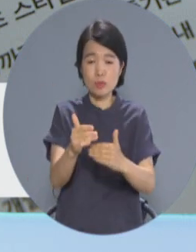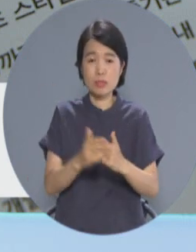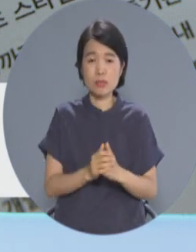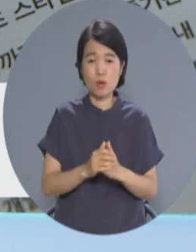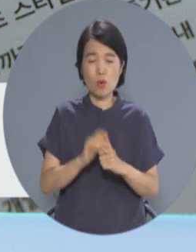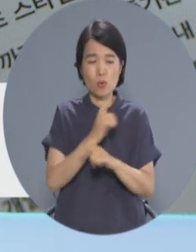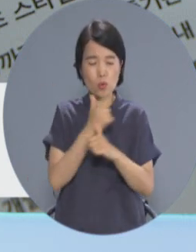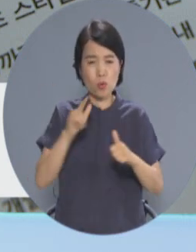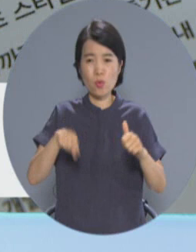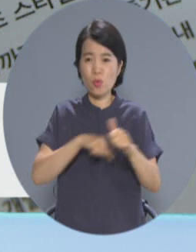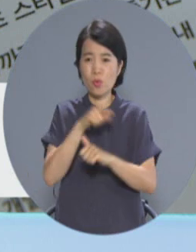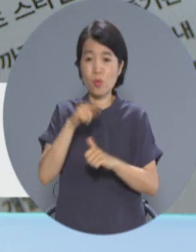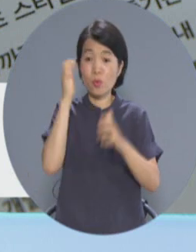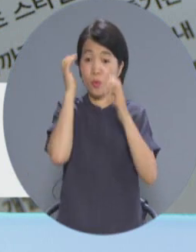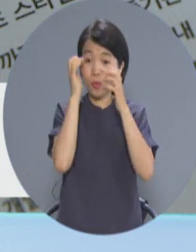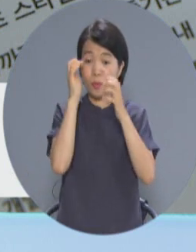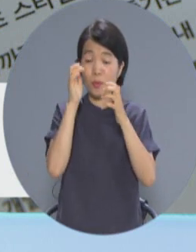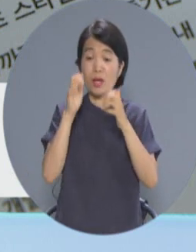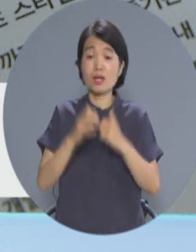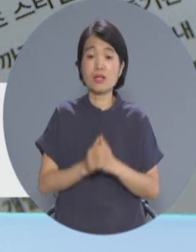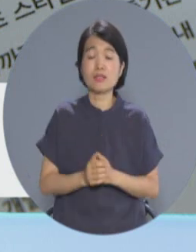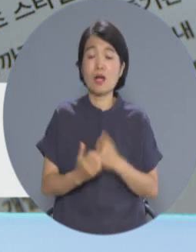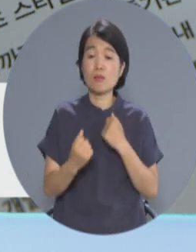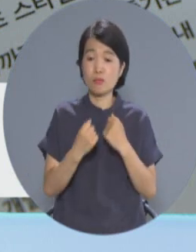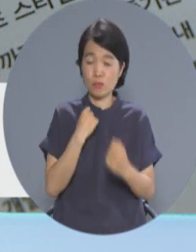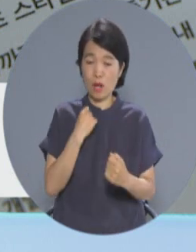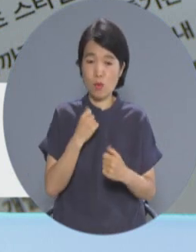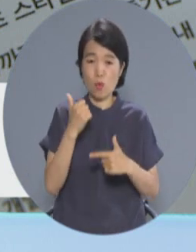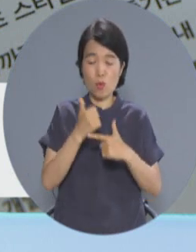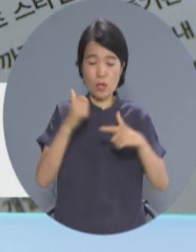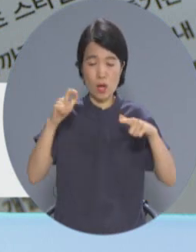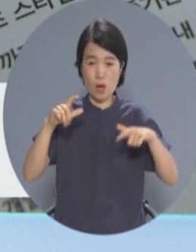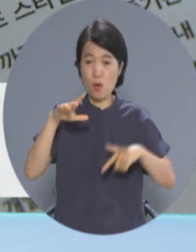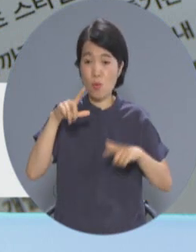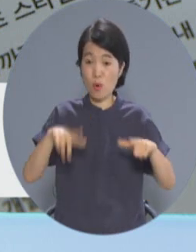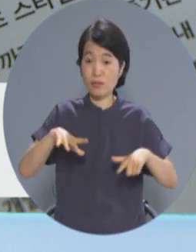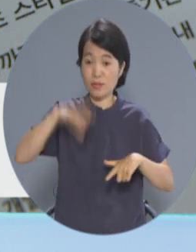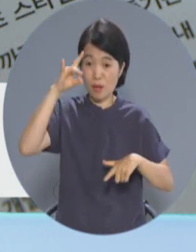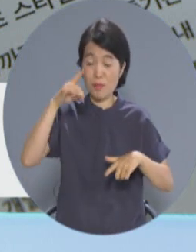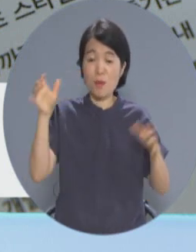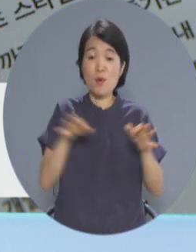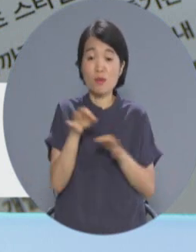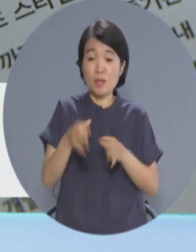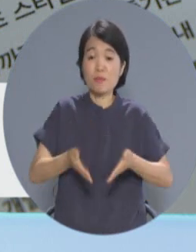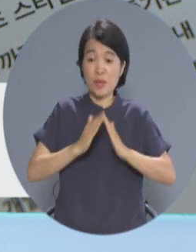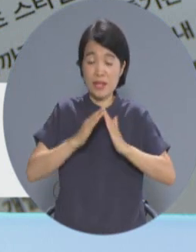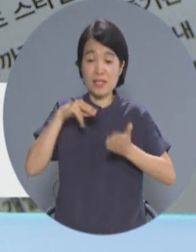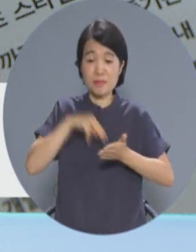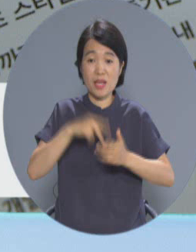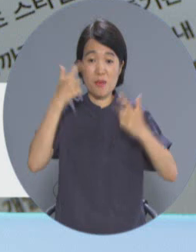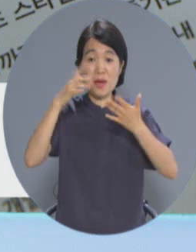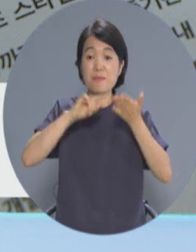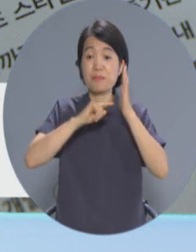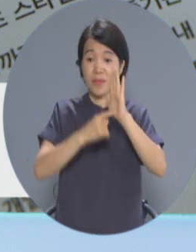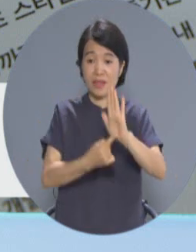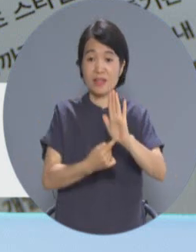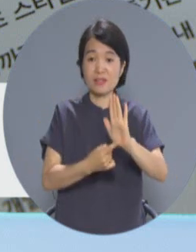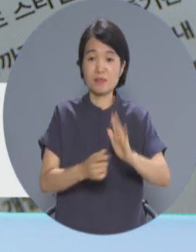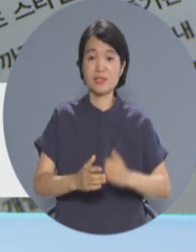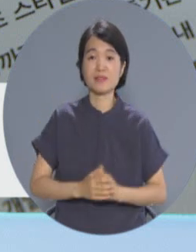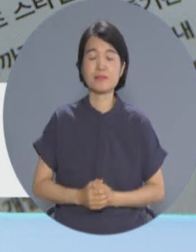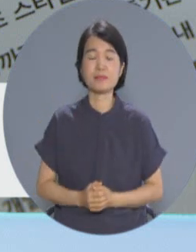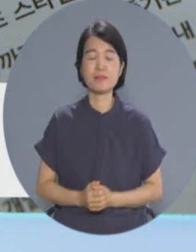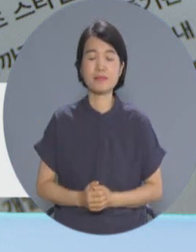가지 변수가 예상된다면서도 광주에 호남권 최초의 복합 쇼핑몰을 출점하겠다는 의지를 분명히 했습니다.